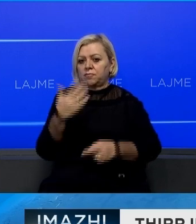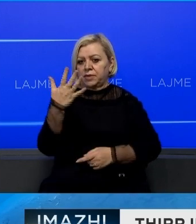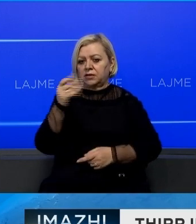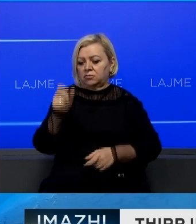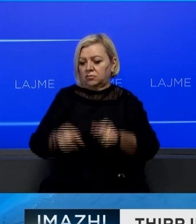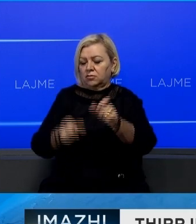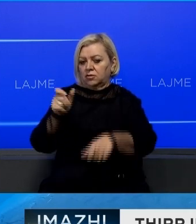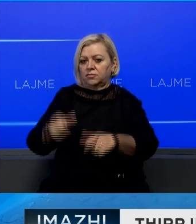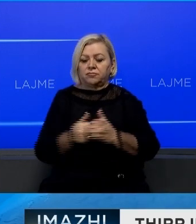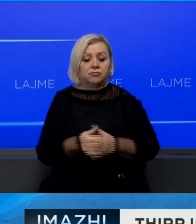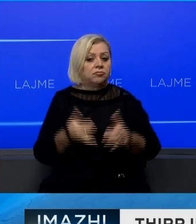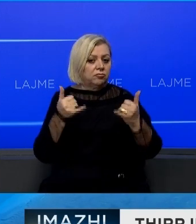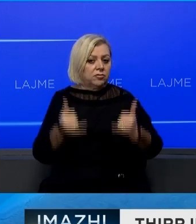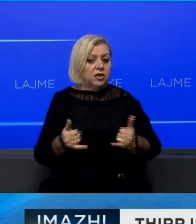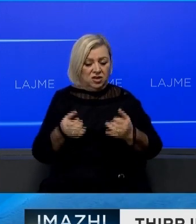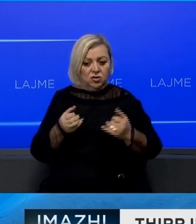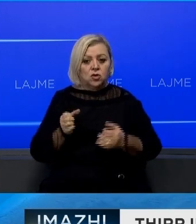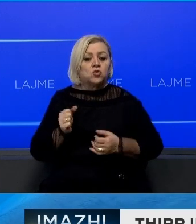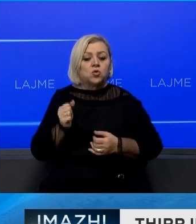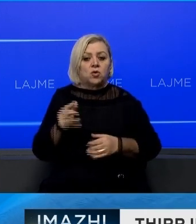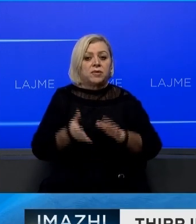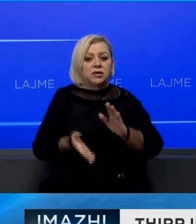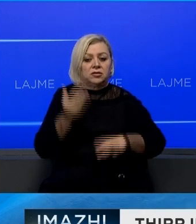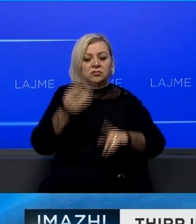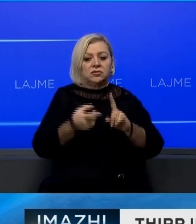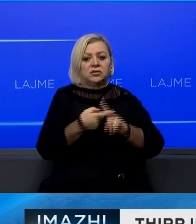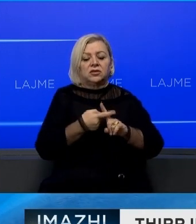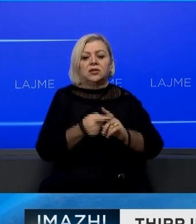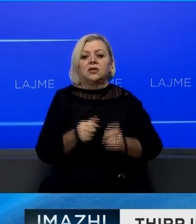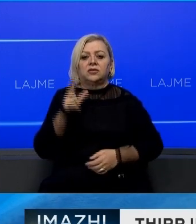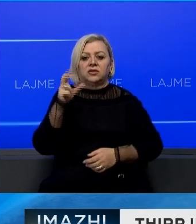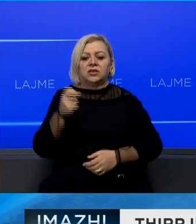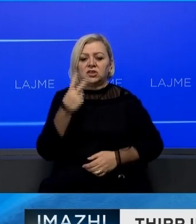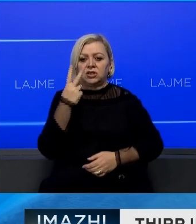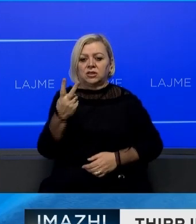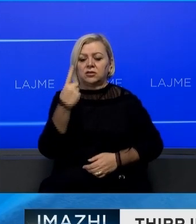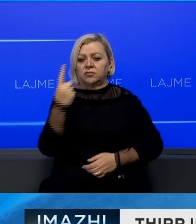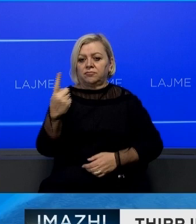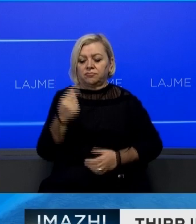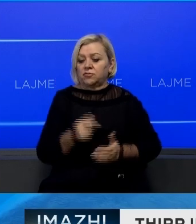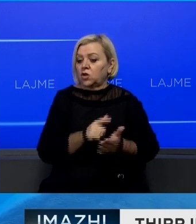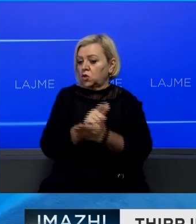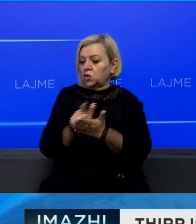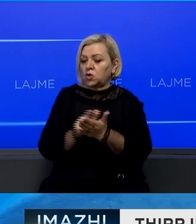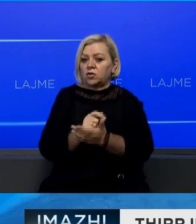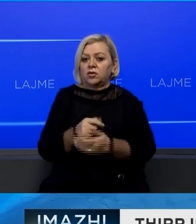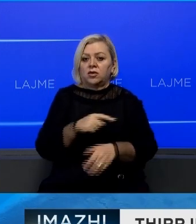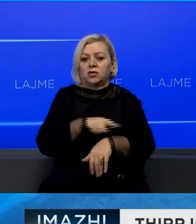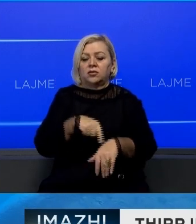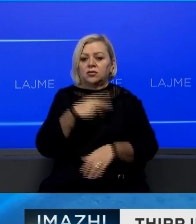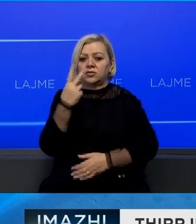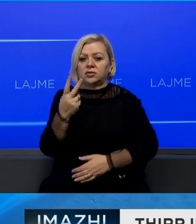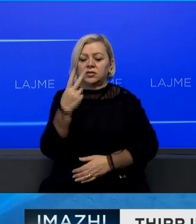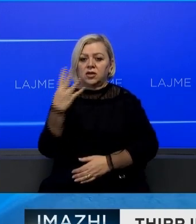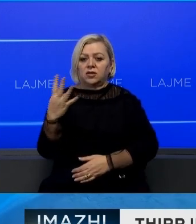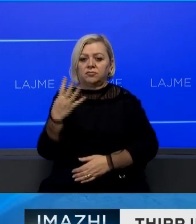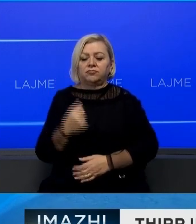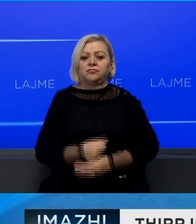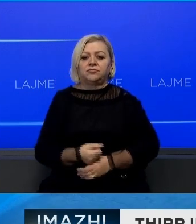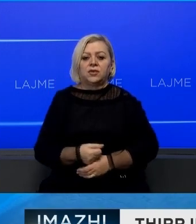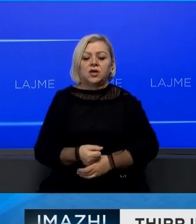qytetarë. Aktualisht, numri rasteve aktive është 321. Ndërkohë, në 24 orët e fundit janë